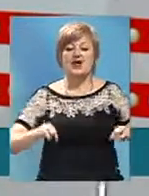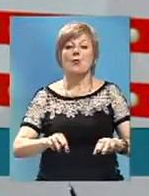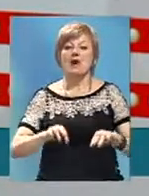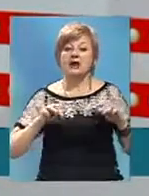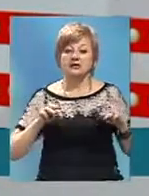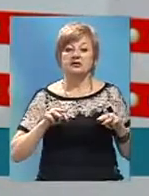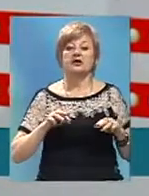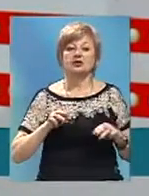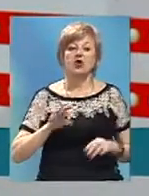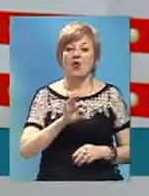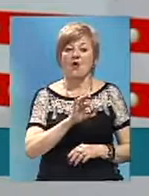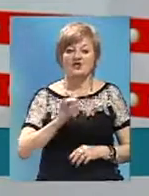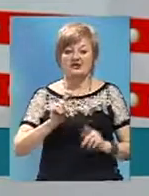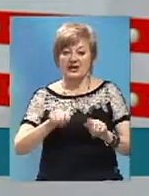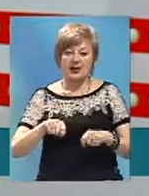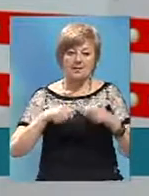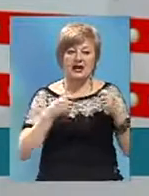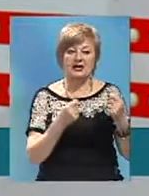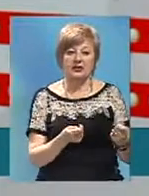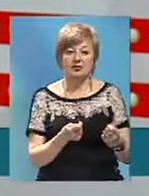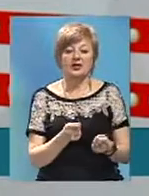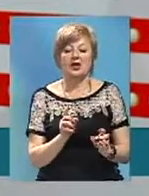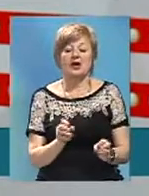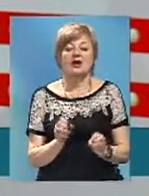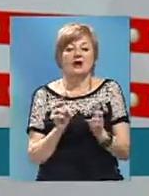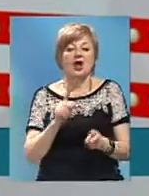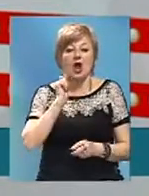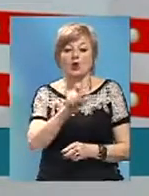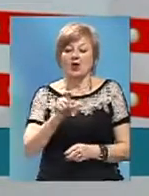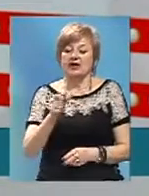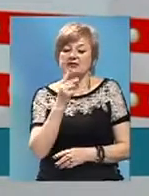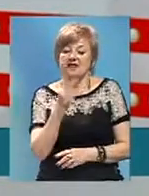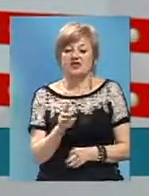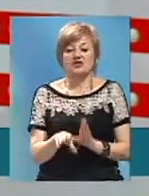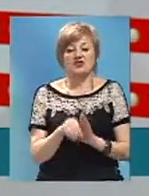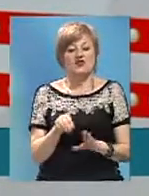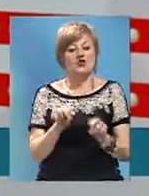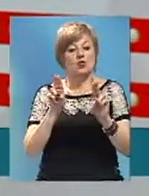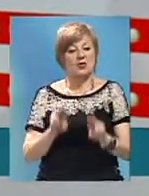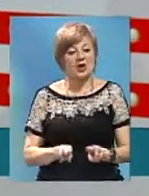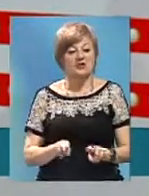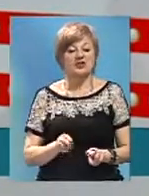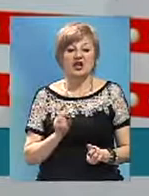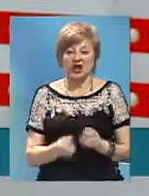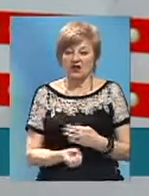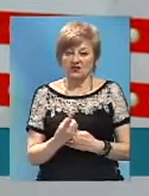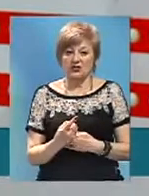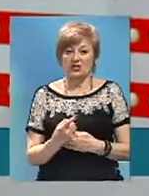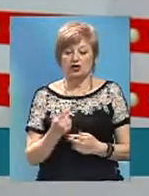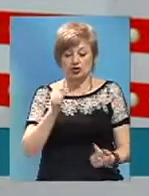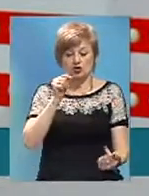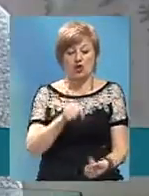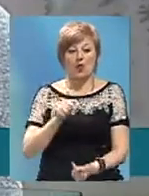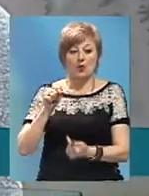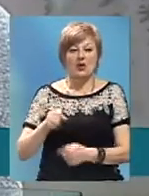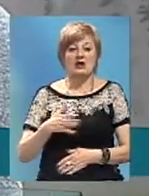спікеру офіційно передали те, як українці бачать виборчі правила, І коли виявилось так, що це співпало з тим,